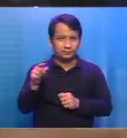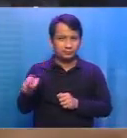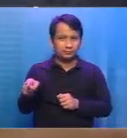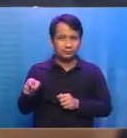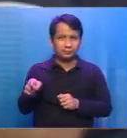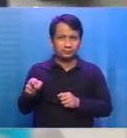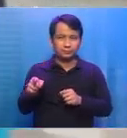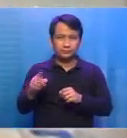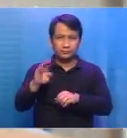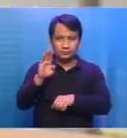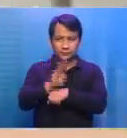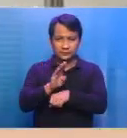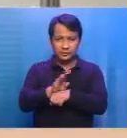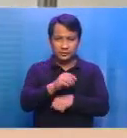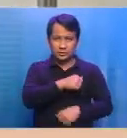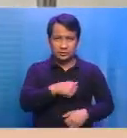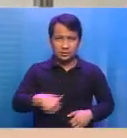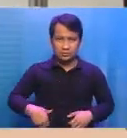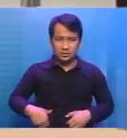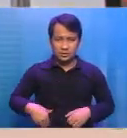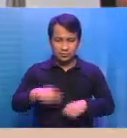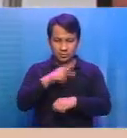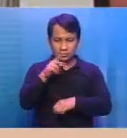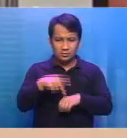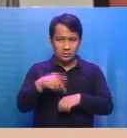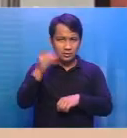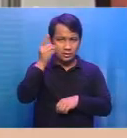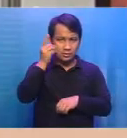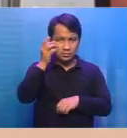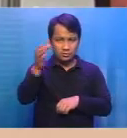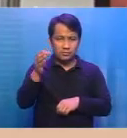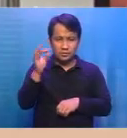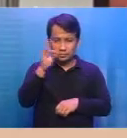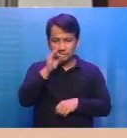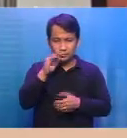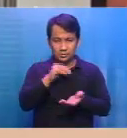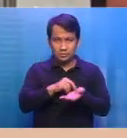ni British Ambassador to the Philippines, Daniel Cruz, ang